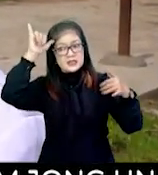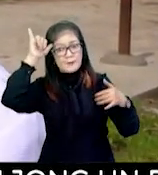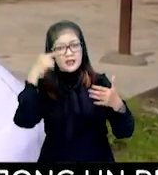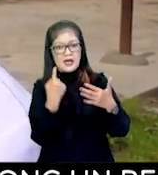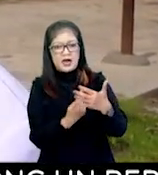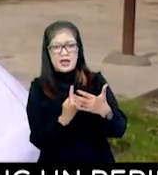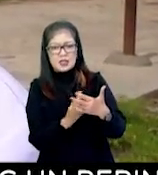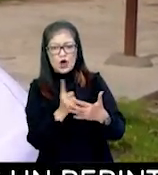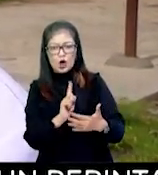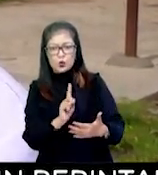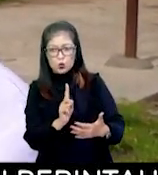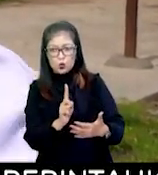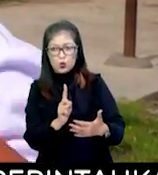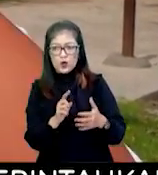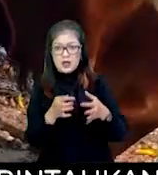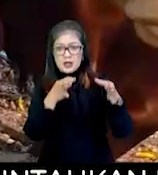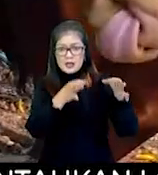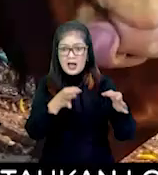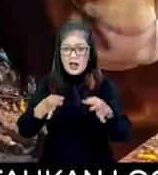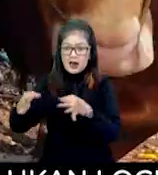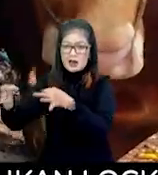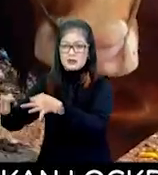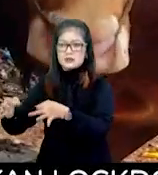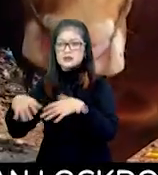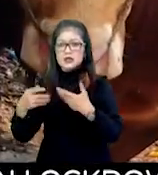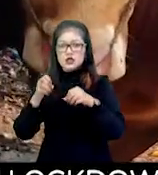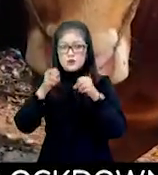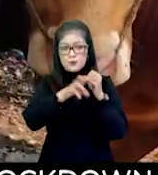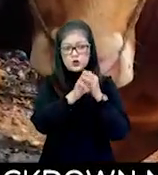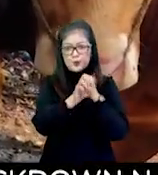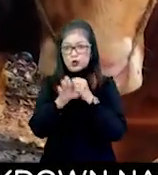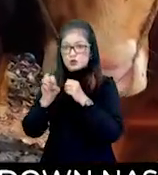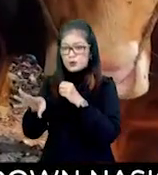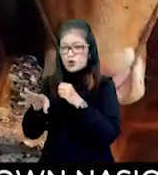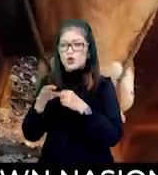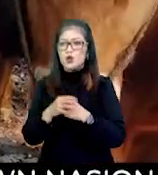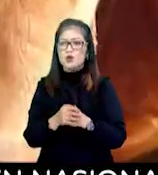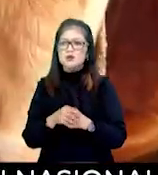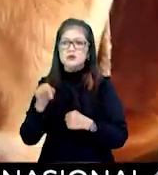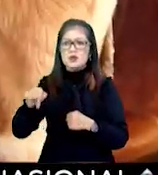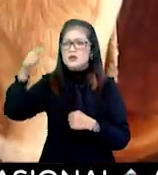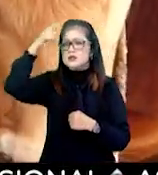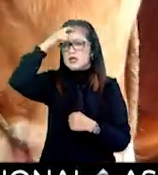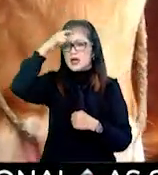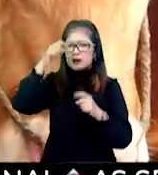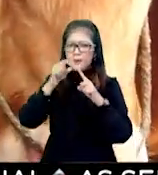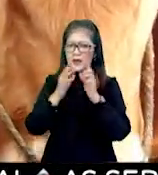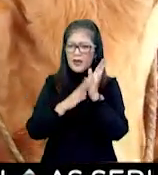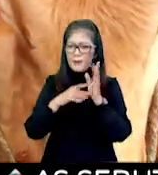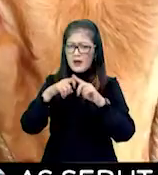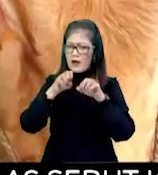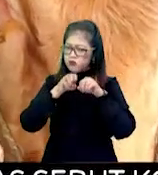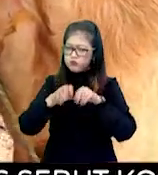atau dibersihkan kandangnya. Pasca merebaknya penyakit mulut dan kuku, kondisi pasar hewan Pasirian tidak